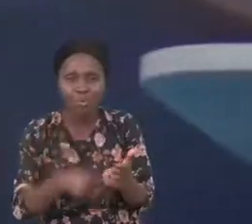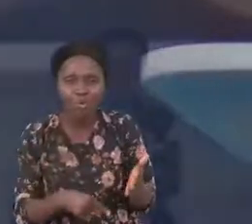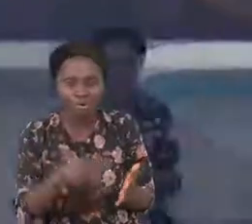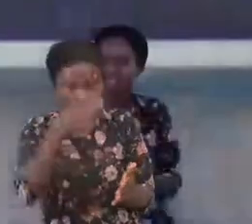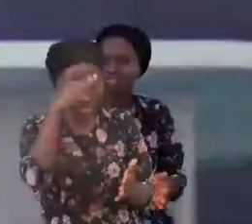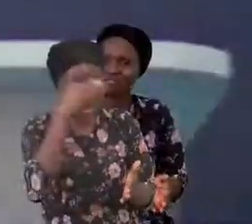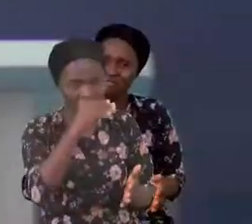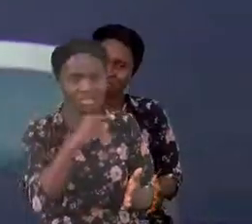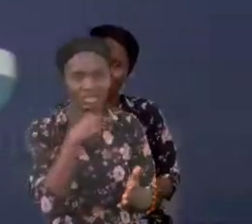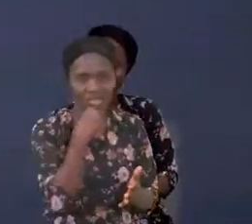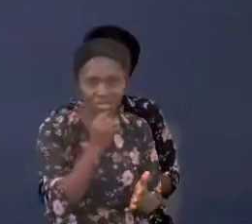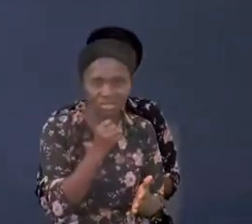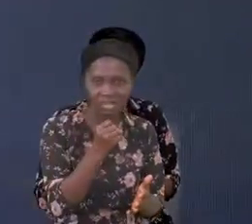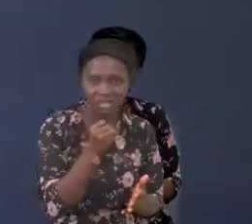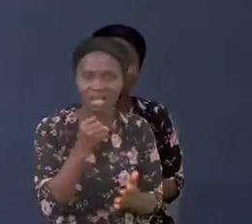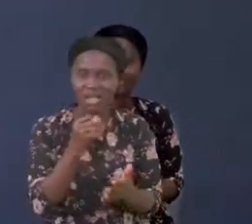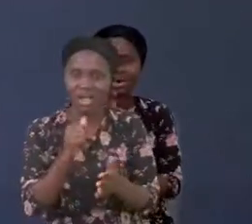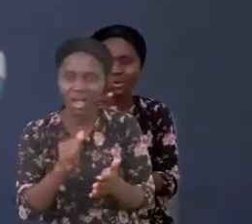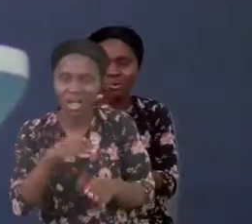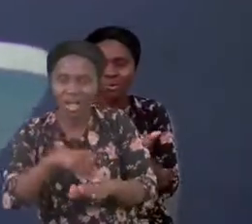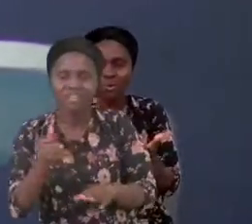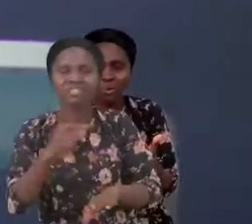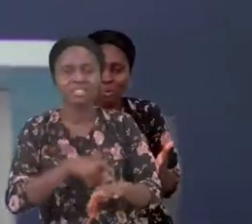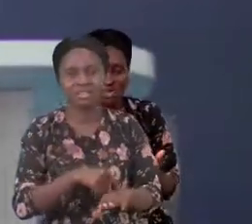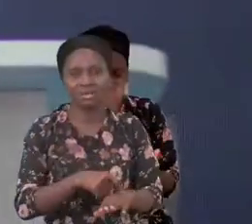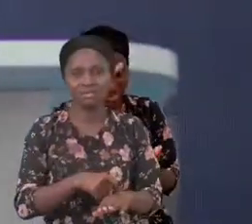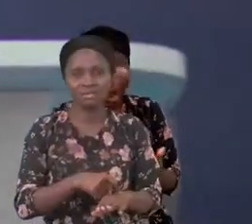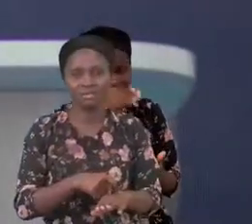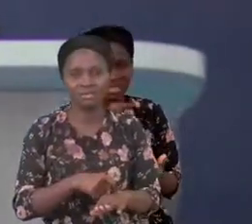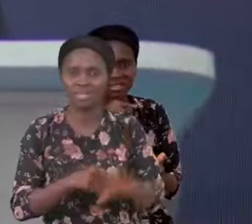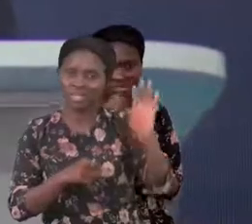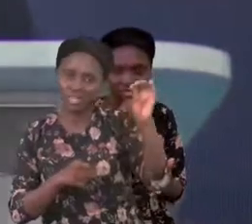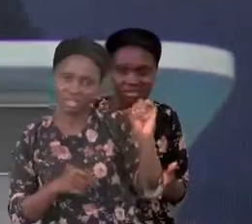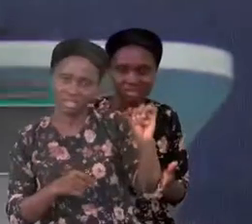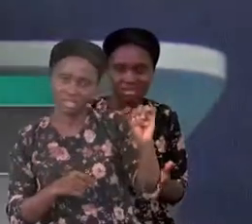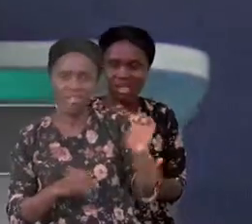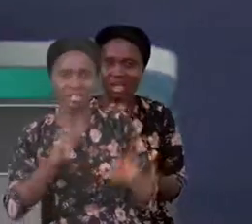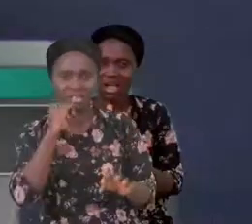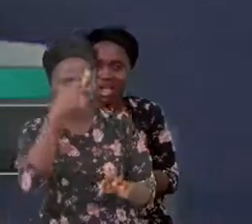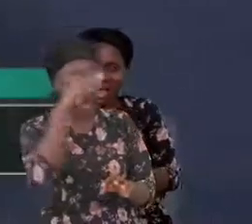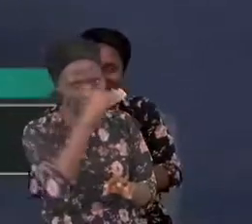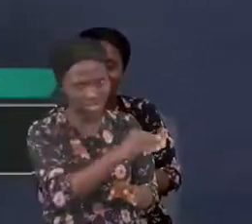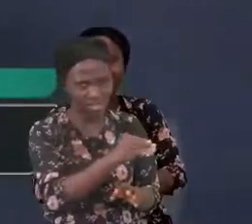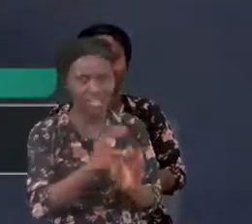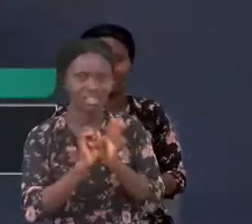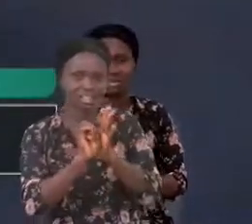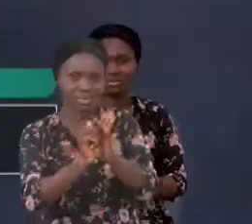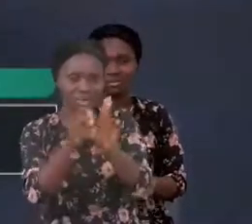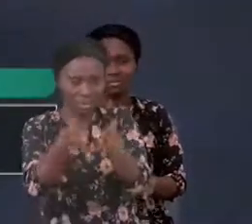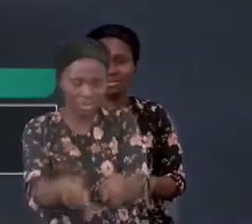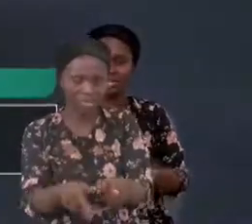qu'il fera. Et eux, est-ce qu'il est exemplaire ou